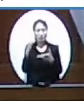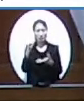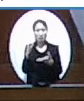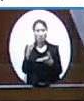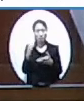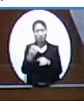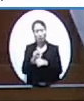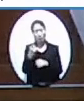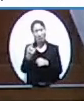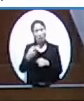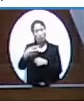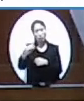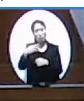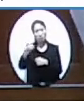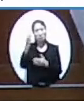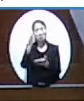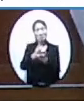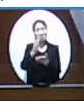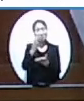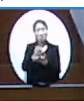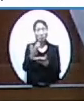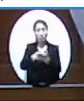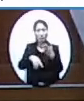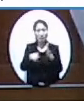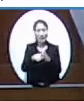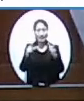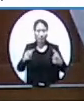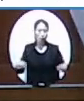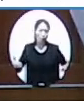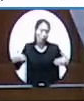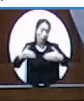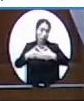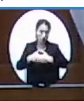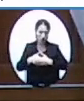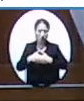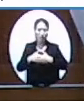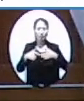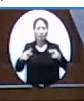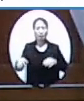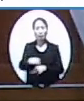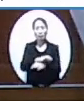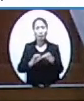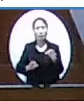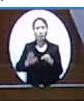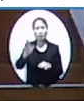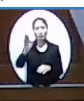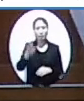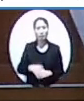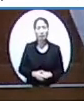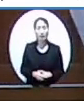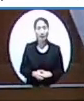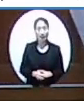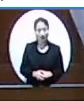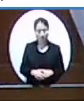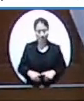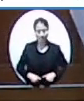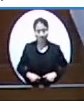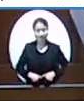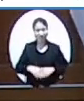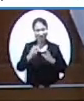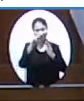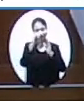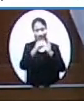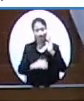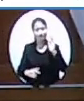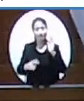역외유출 방지 등을 통한 지역공동체 강화와 지역경제 활성화를 위하여 필요한 사항을 규정한